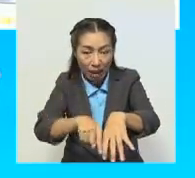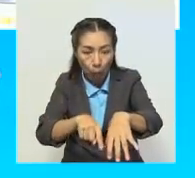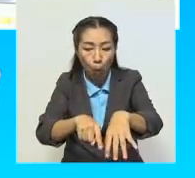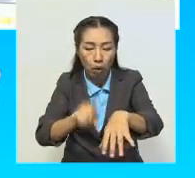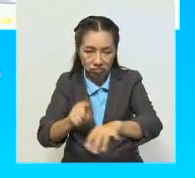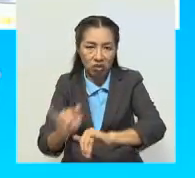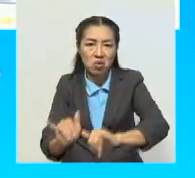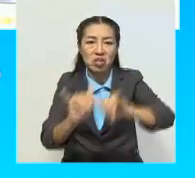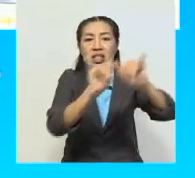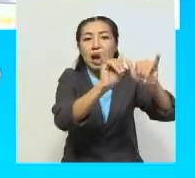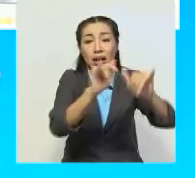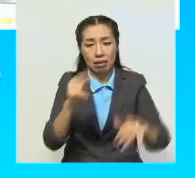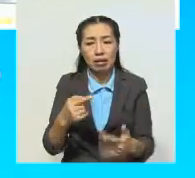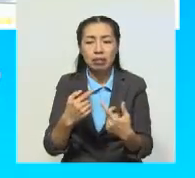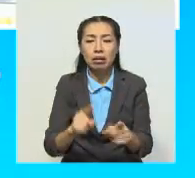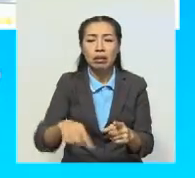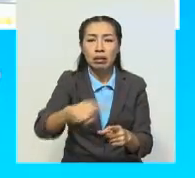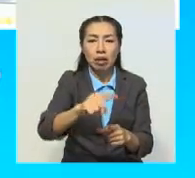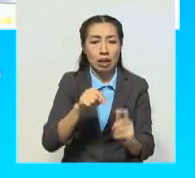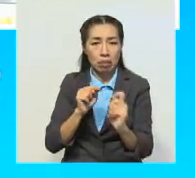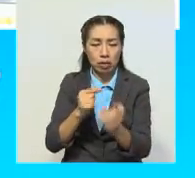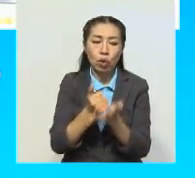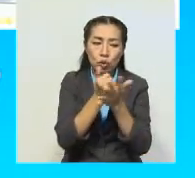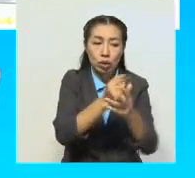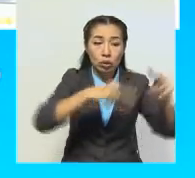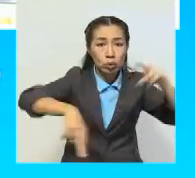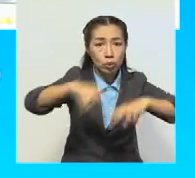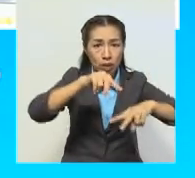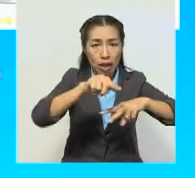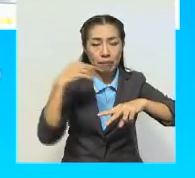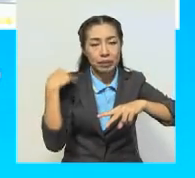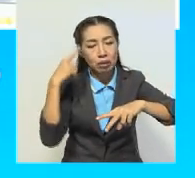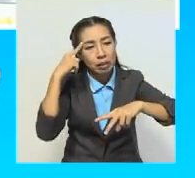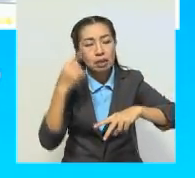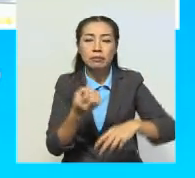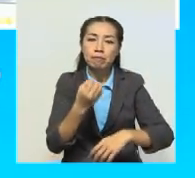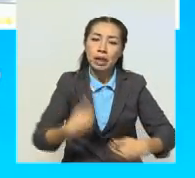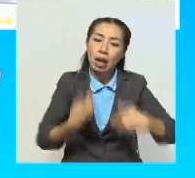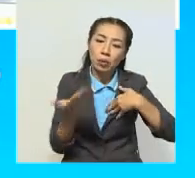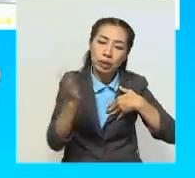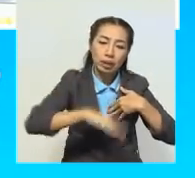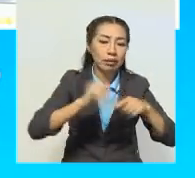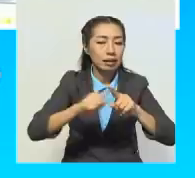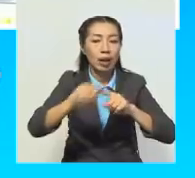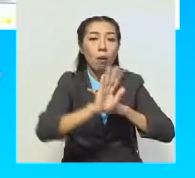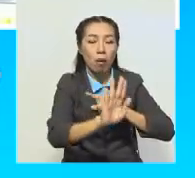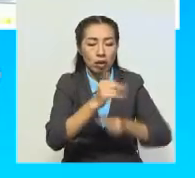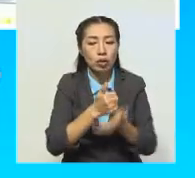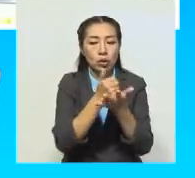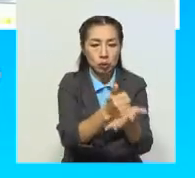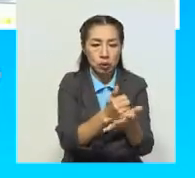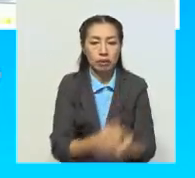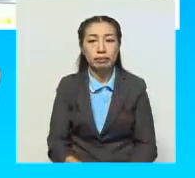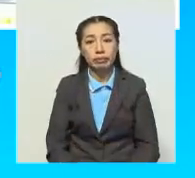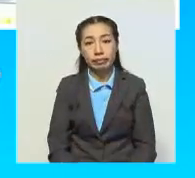อยู่ในพื้นที่สูงนะฮะแล้วก็ทางอำเภอก็ดูแลในเรื่องของความเป็นอยู่นะฮะในขณะเดียวกันจาก